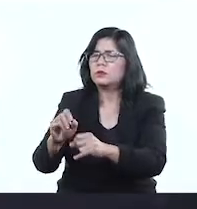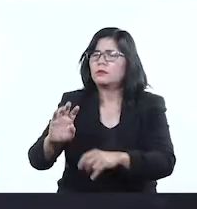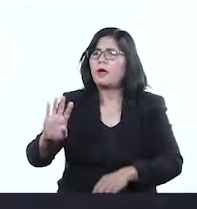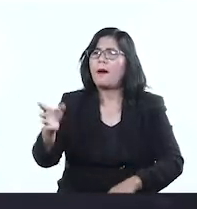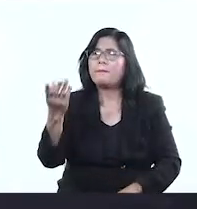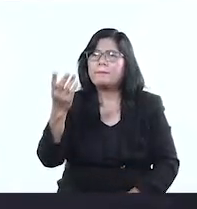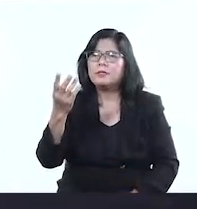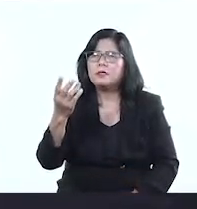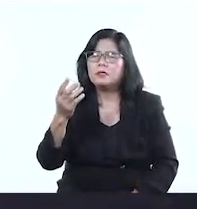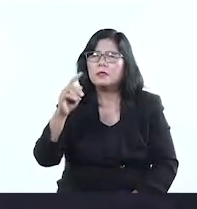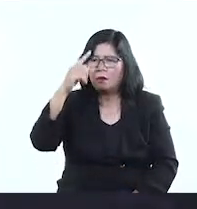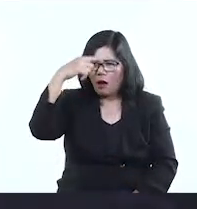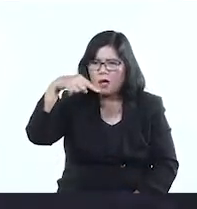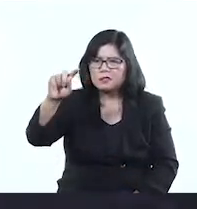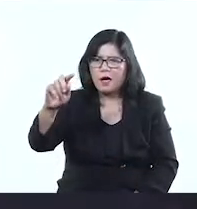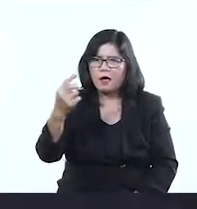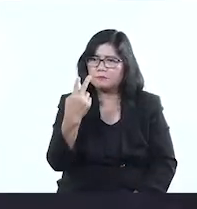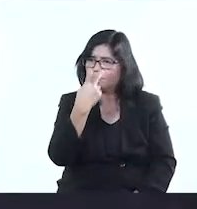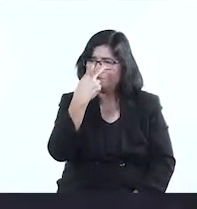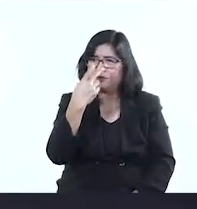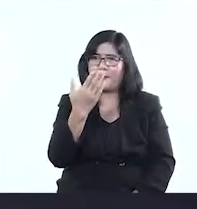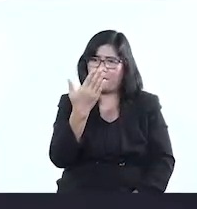tapi gajah di pelupuk mata